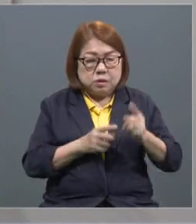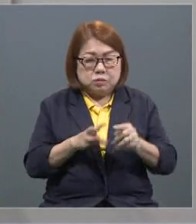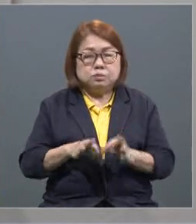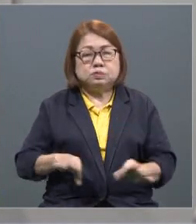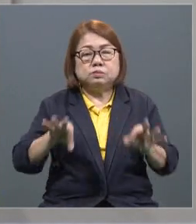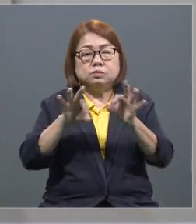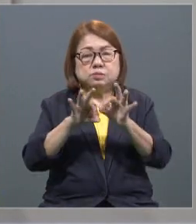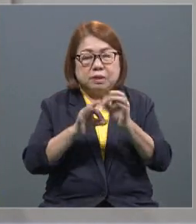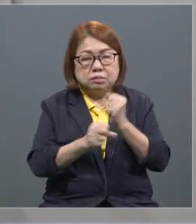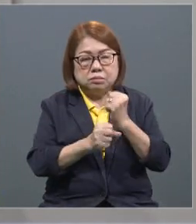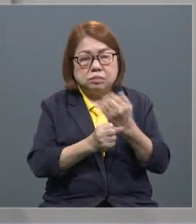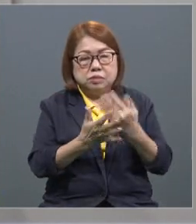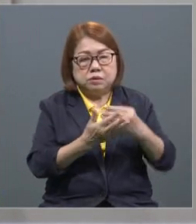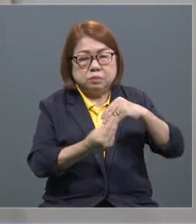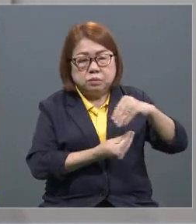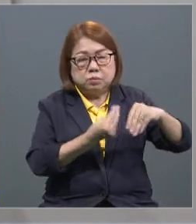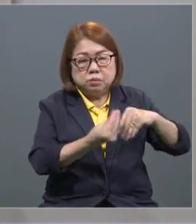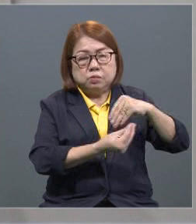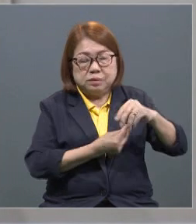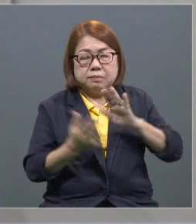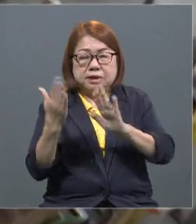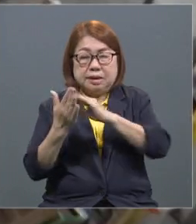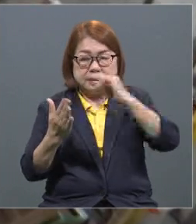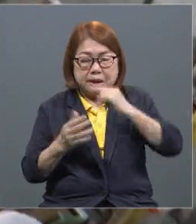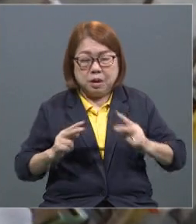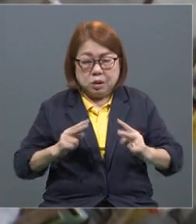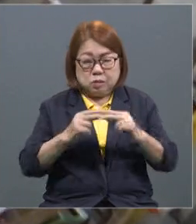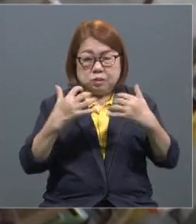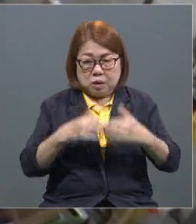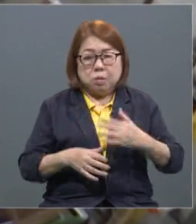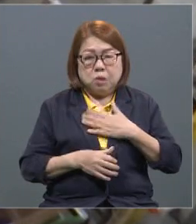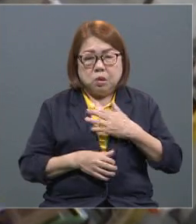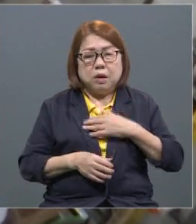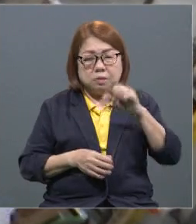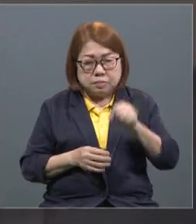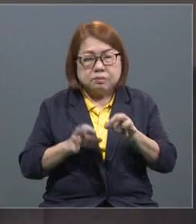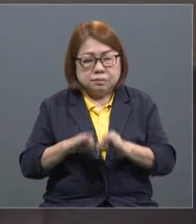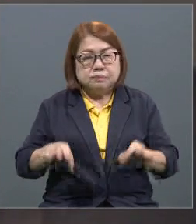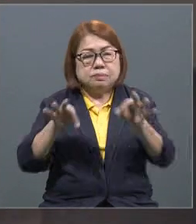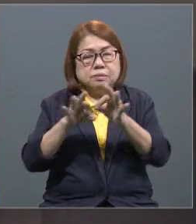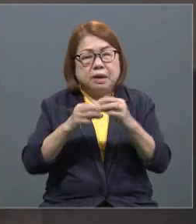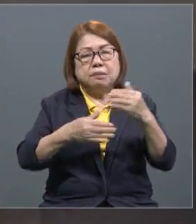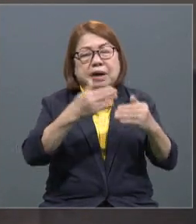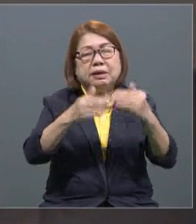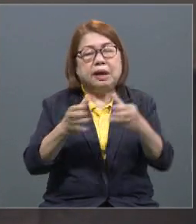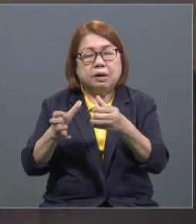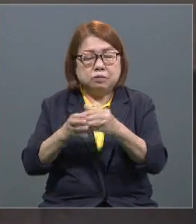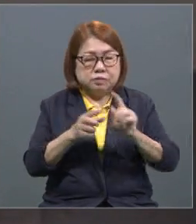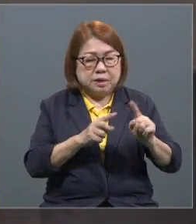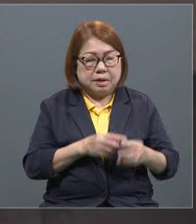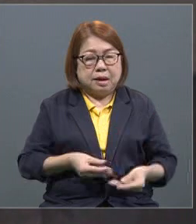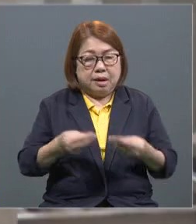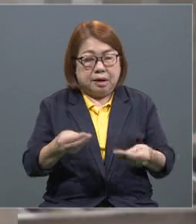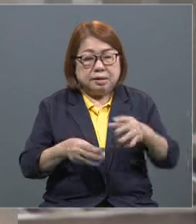เคลื่อนเศรษฐกิจของประเทศกระทรวงอุตสาหกรรมนะครับก็ได้ให้ความสำคัญกับการส่งเสริมและพัฒนาในทุกกลุ่มอุตสาหกรรมโดยให้สำนักงาน